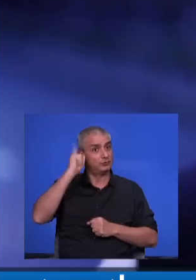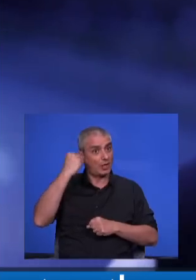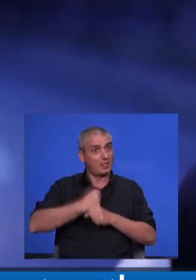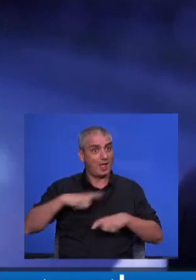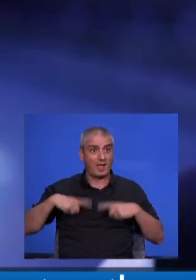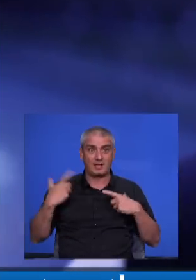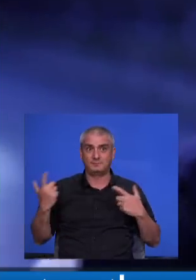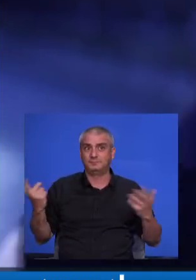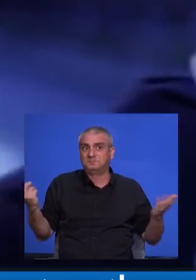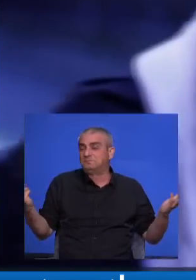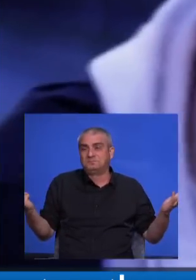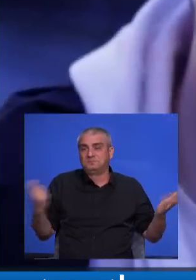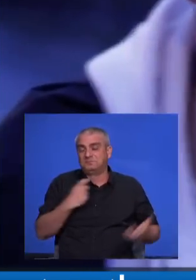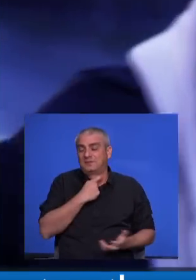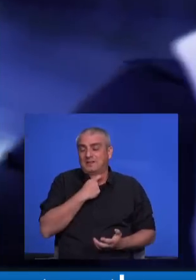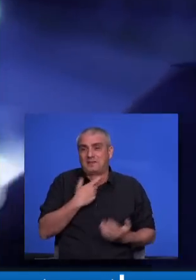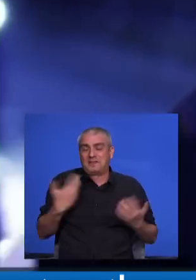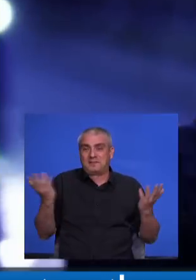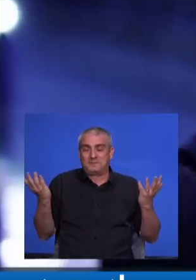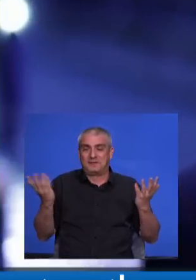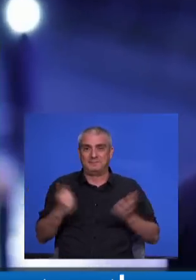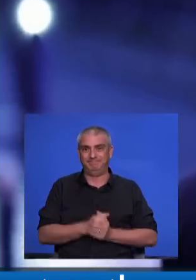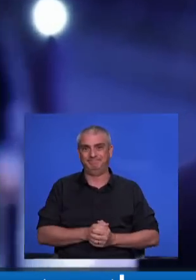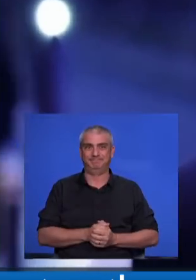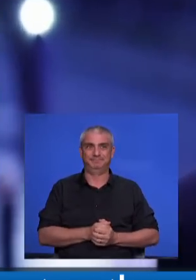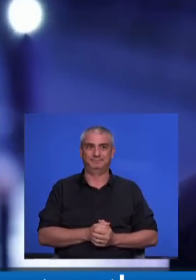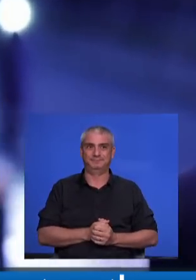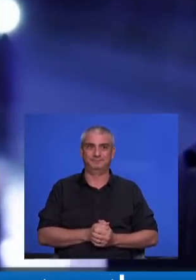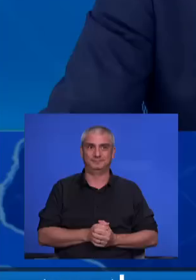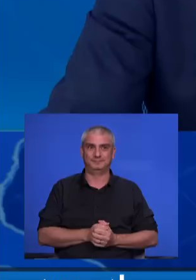ça fait 43 ans de notre vie, on va travailler, et je pense qu'on a rien d'autre à faire, en fait.